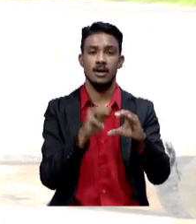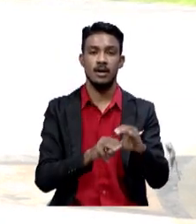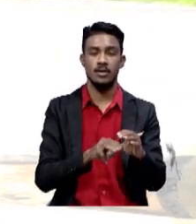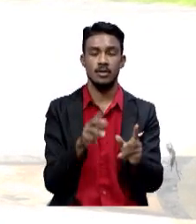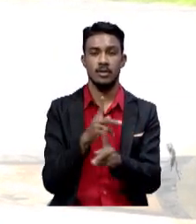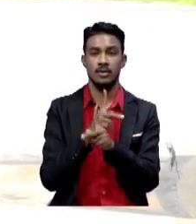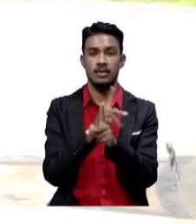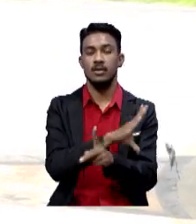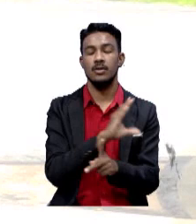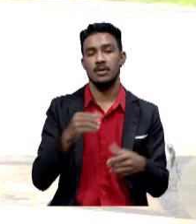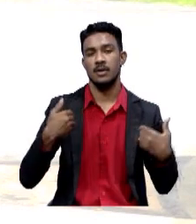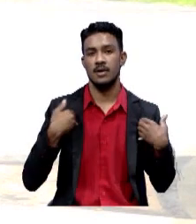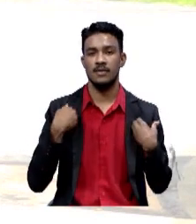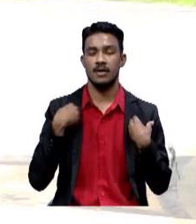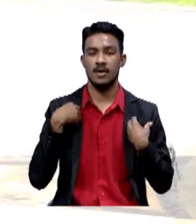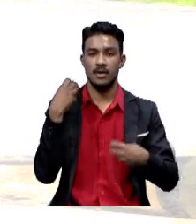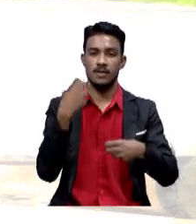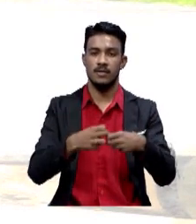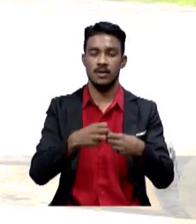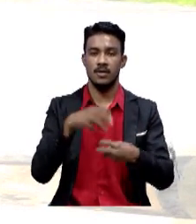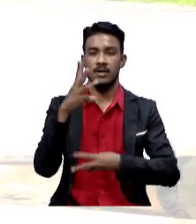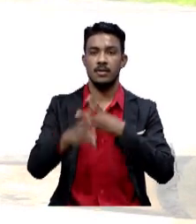mo si inflasaun mundial no funu iha